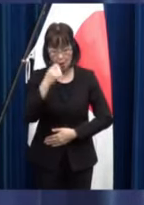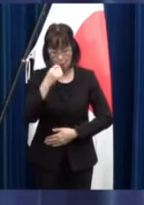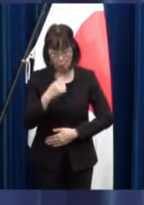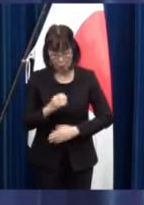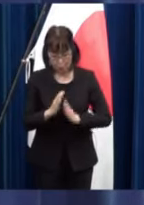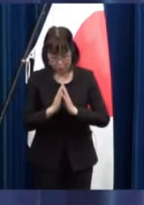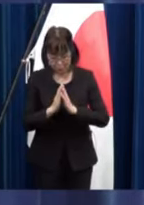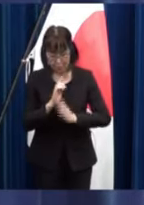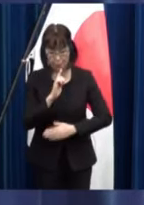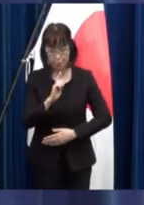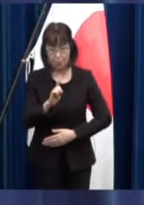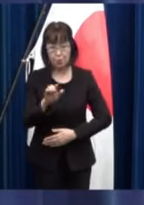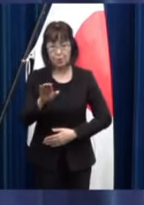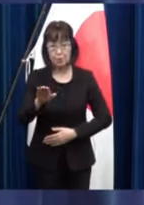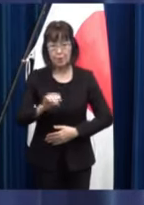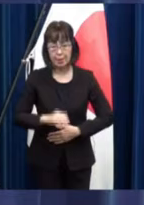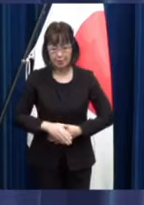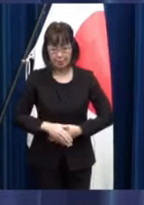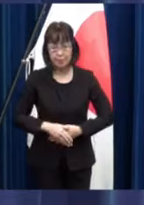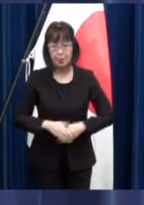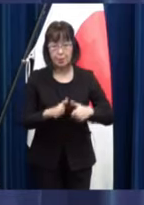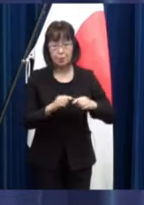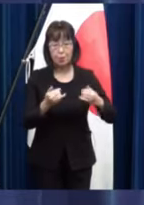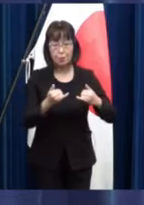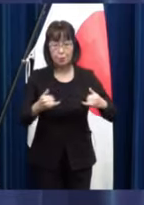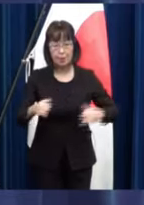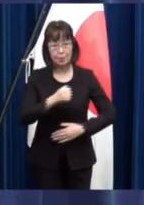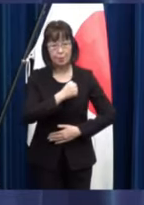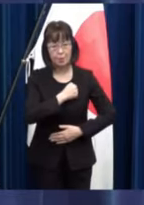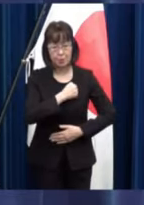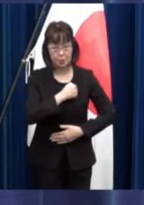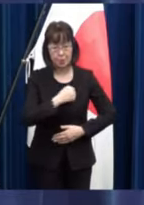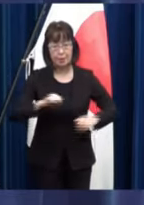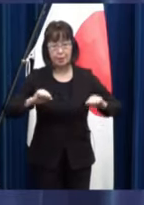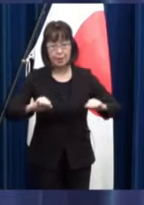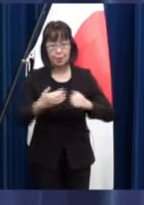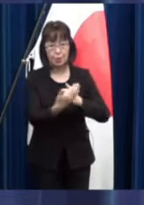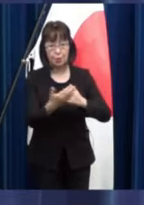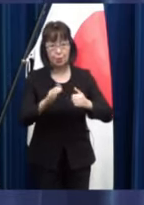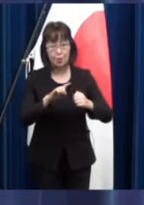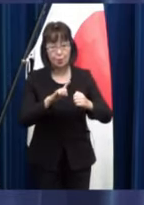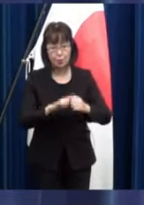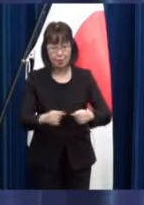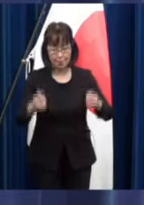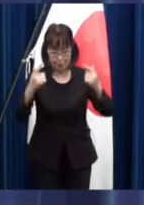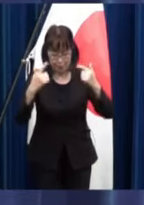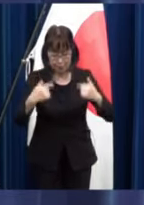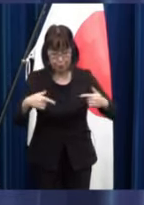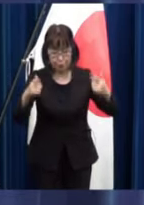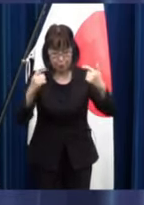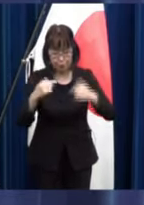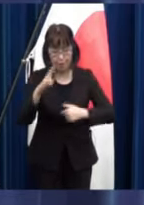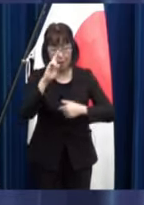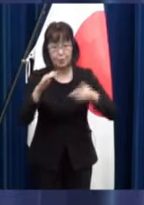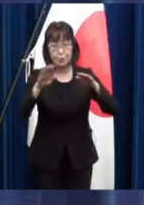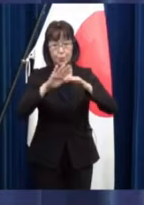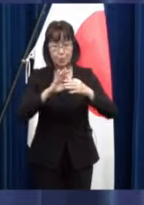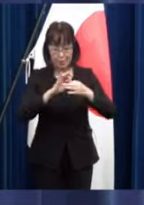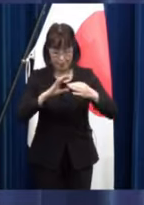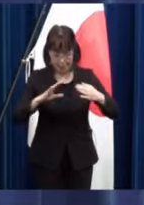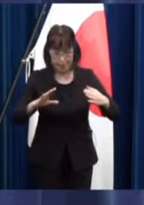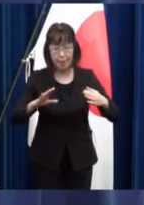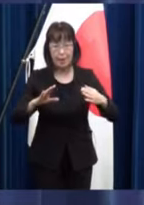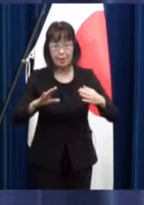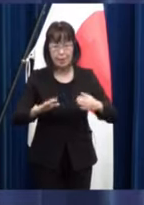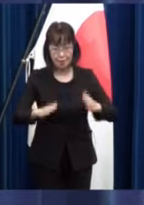に、国民の命と健康を守るために昼夜分かたず全力で